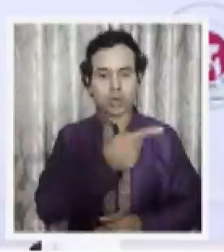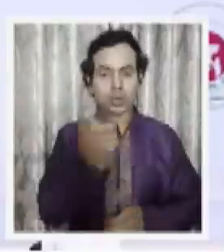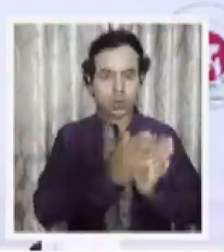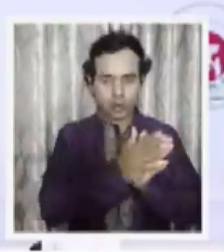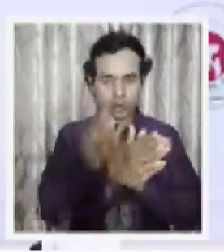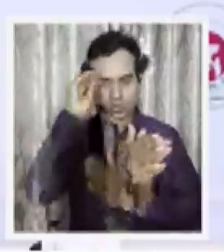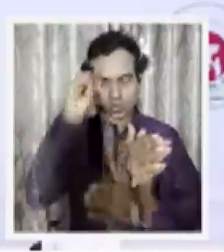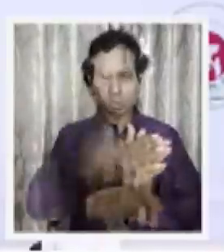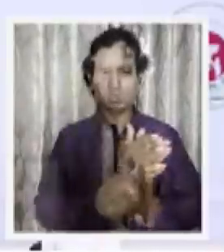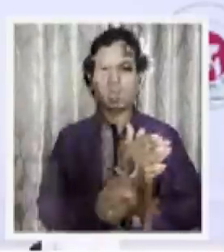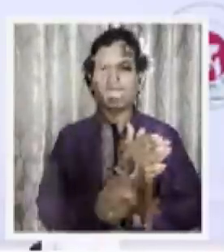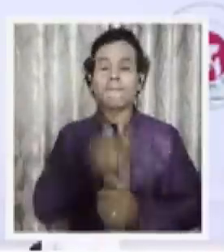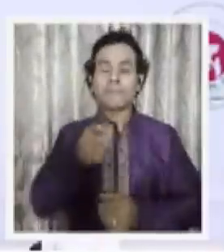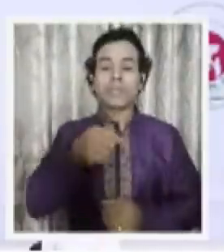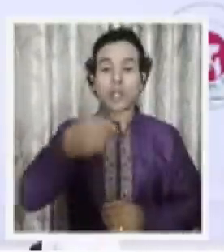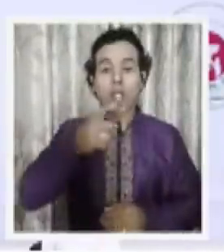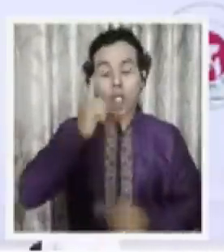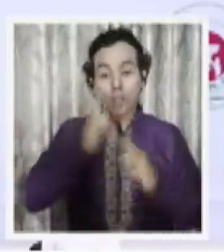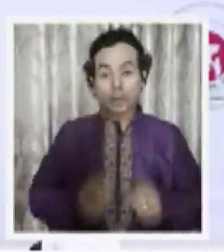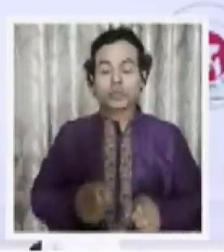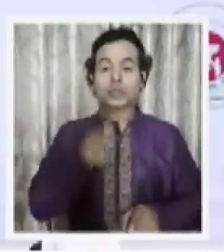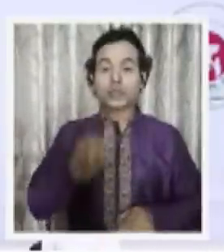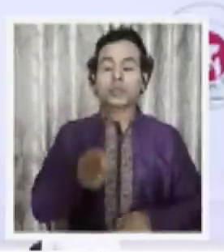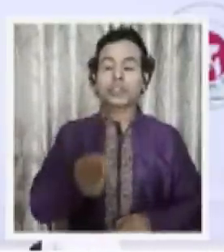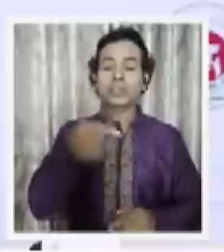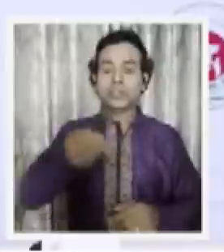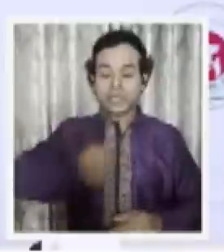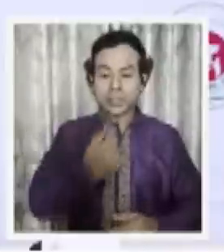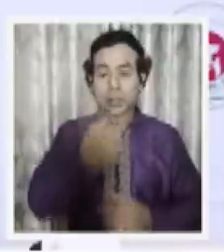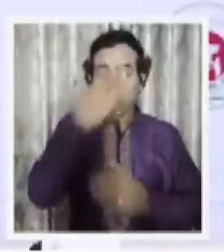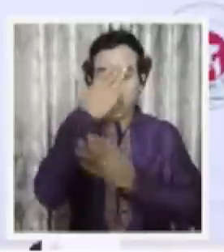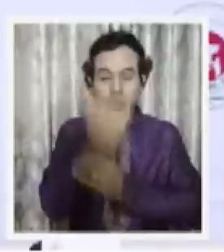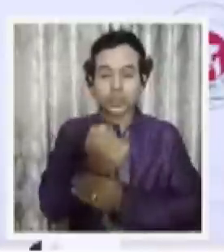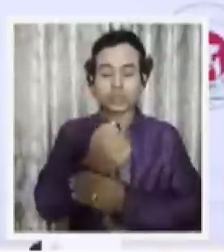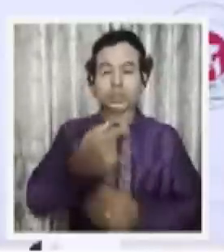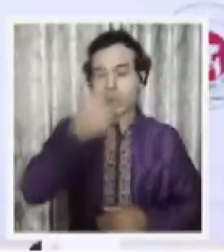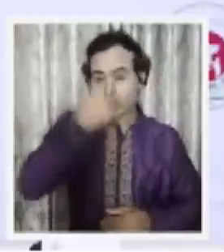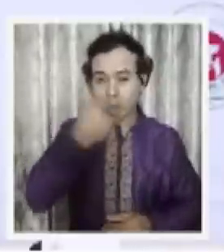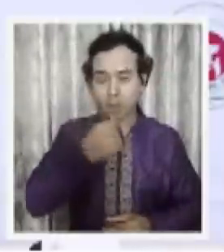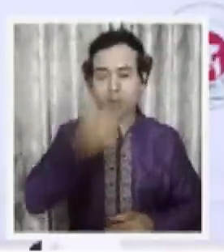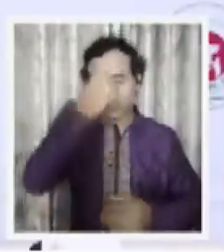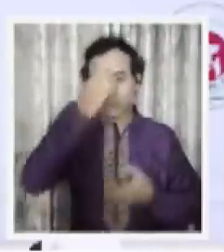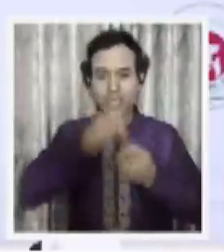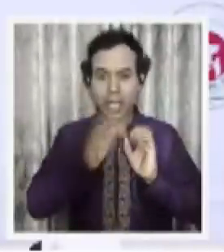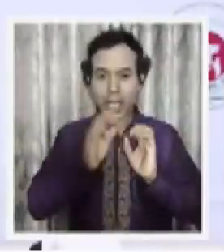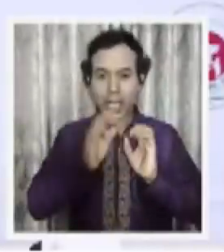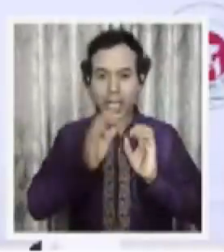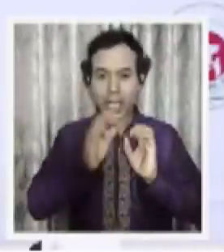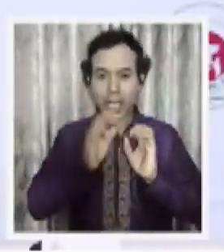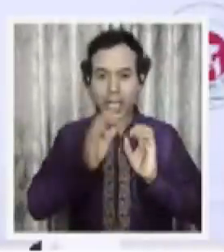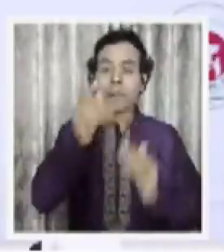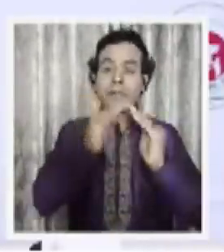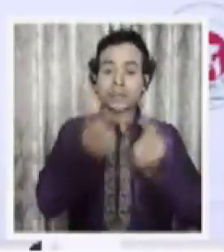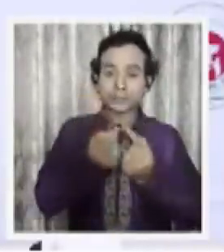অবশ্যই নিকটস্থ যেখানে নমুনা সংগ্রহ করা হয়, অবশ্যই যার লক্ষণ উপসর্গ থাকবে বা যারা শনাক্ত ব্যক্তির